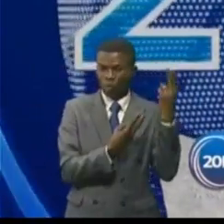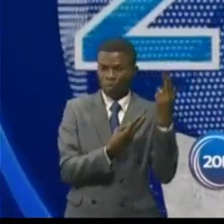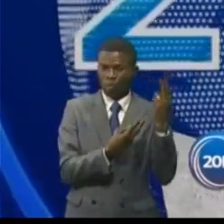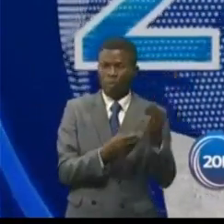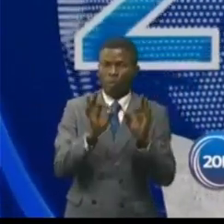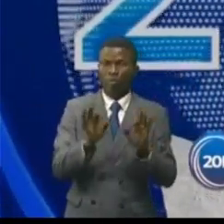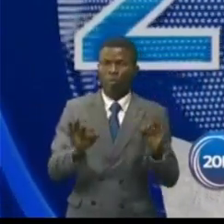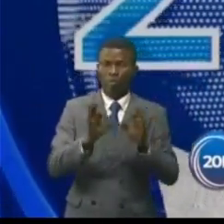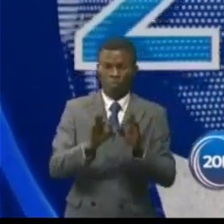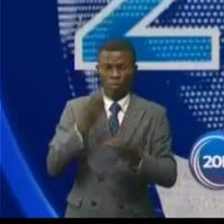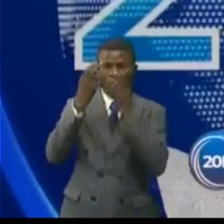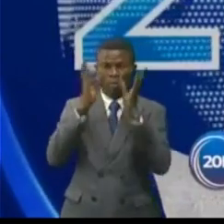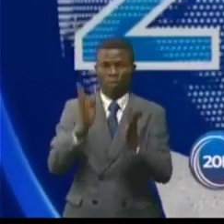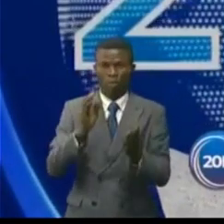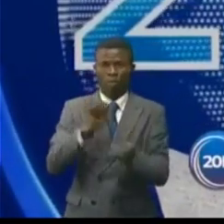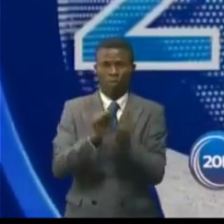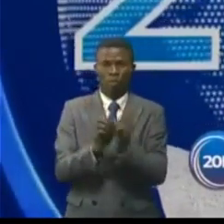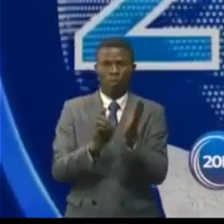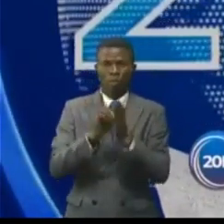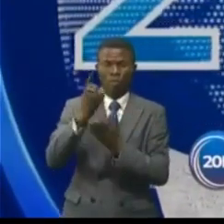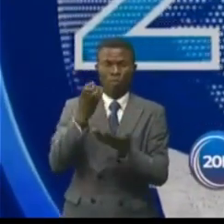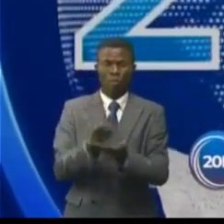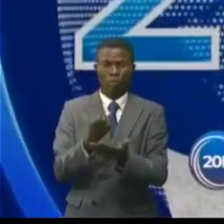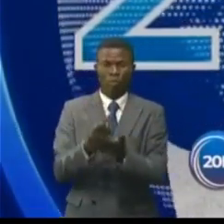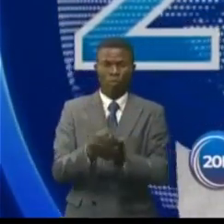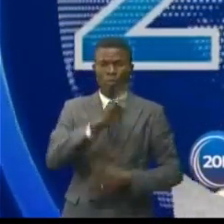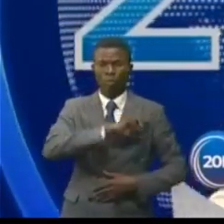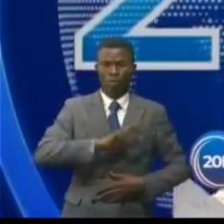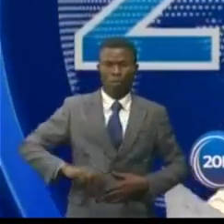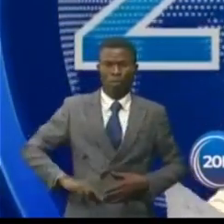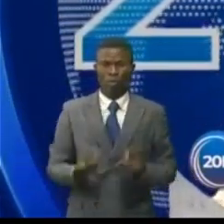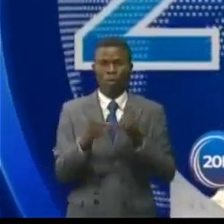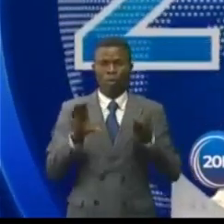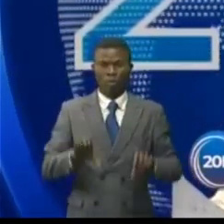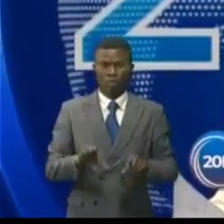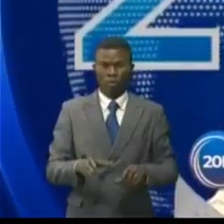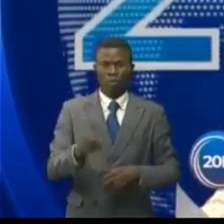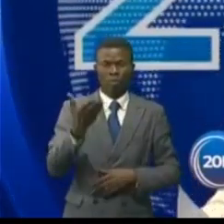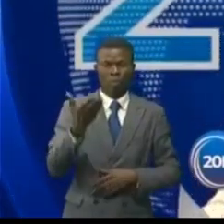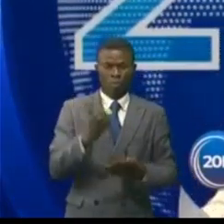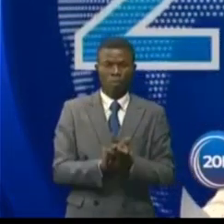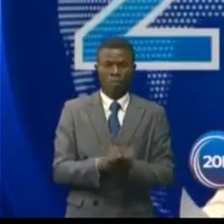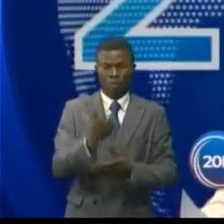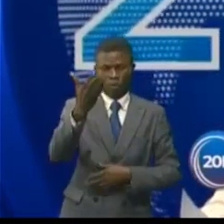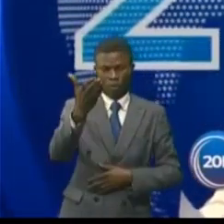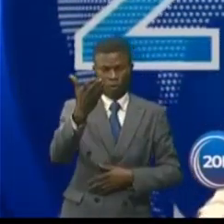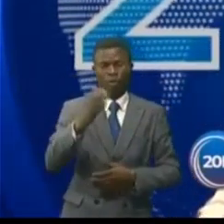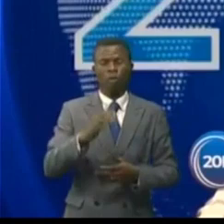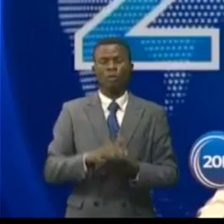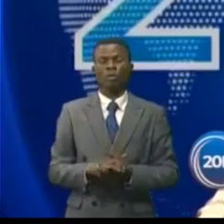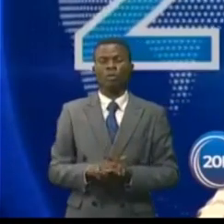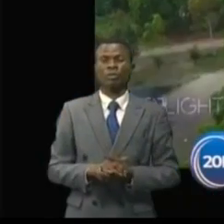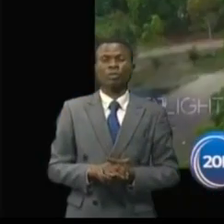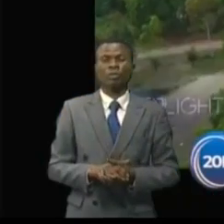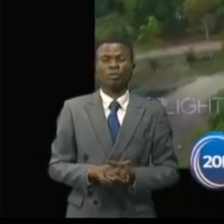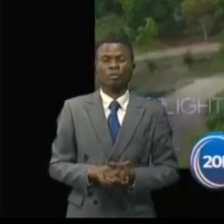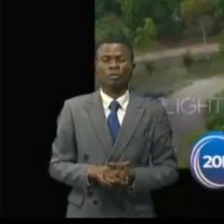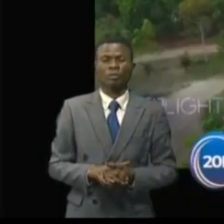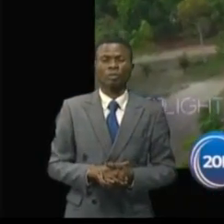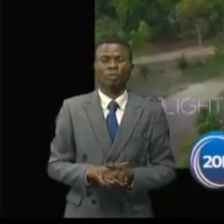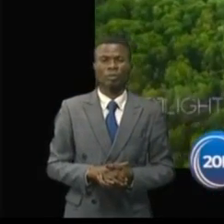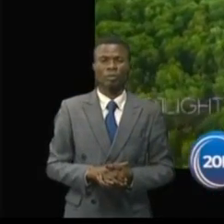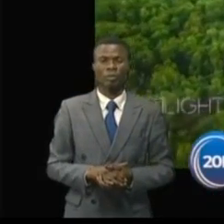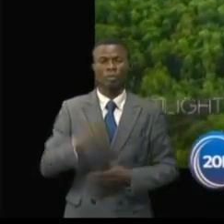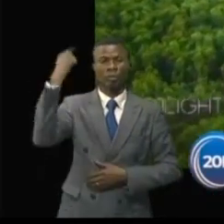du tourisme sur le développement économique de la République démocratique du Congo. Georges Frédéric Ndibou. Le